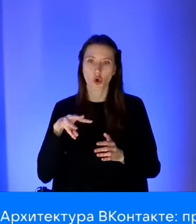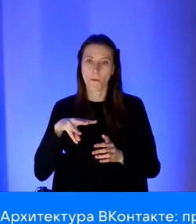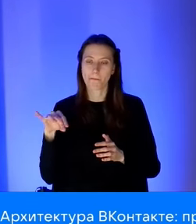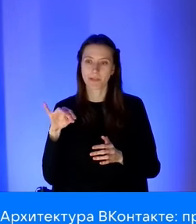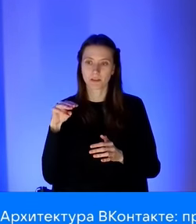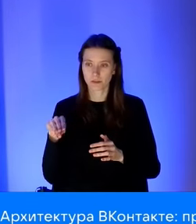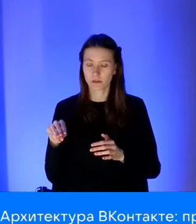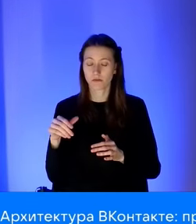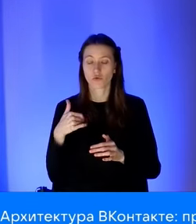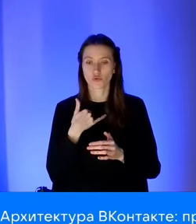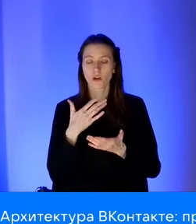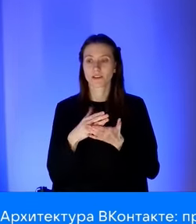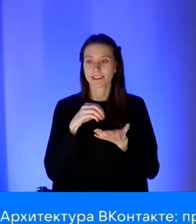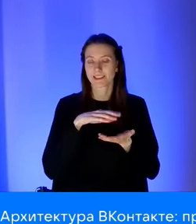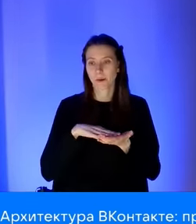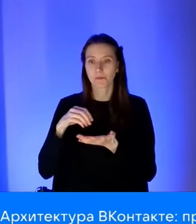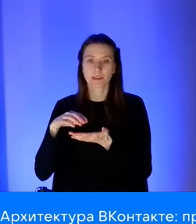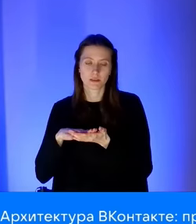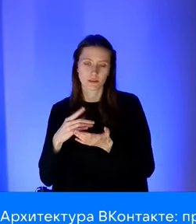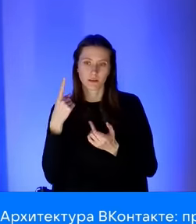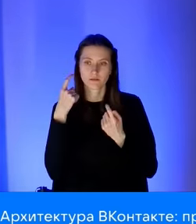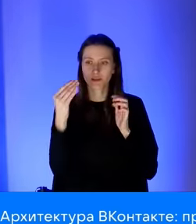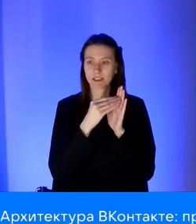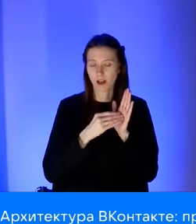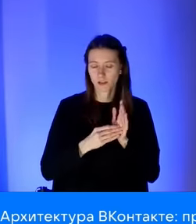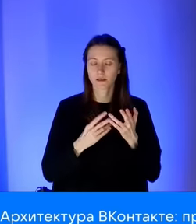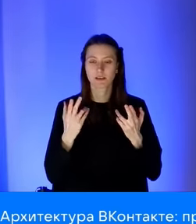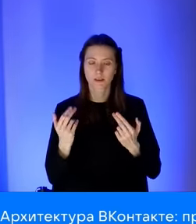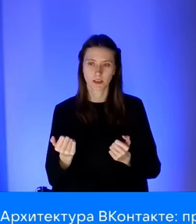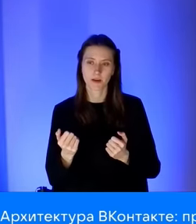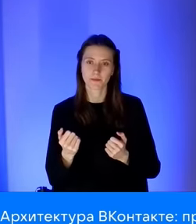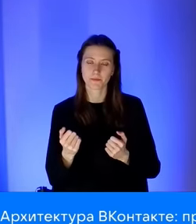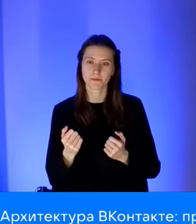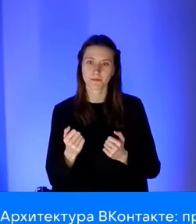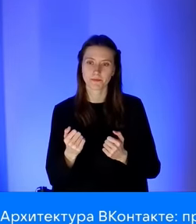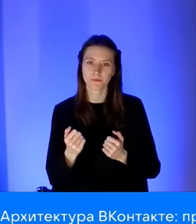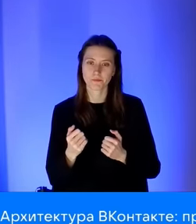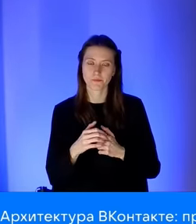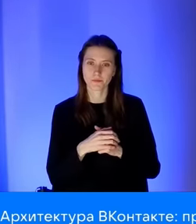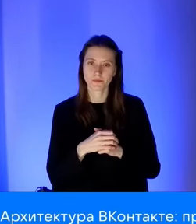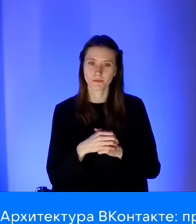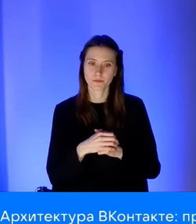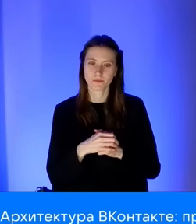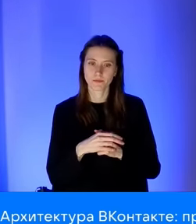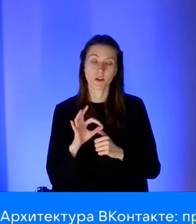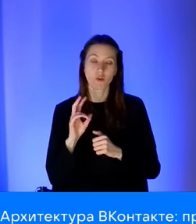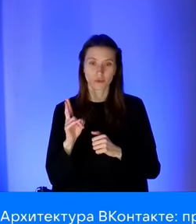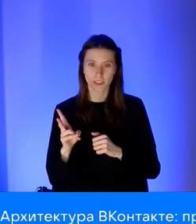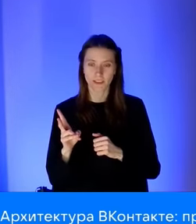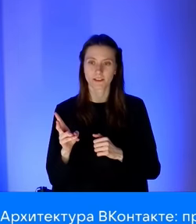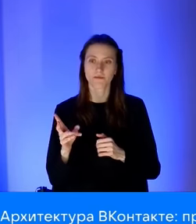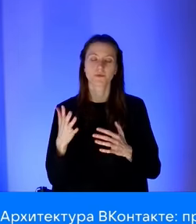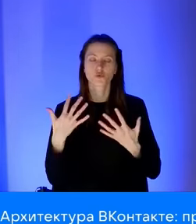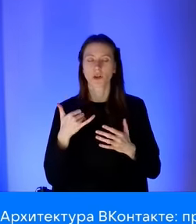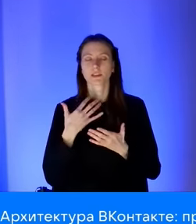которые мы считаем записаны они действительно записаны и они не будут отка Окей Сузи